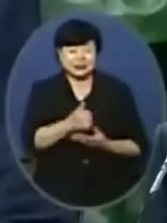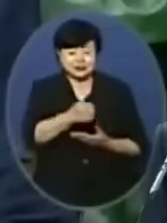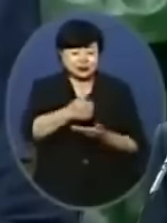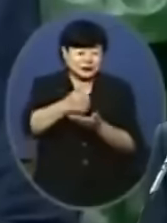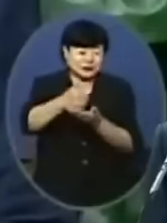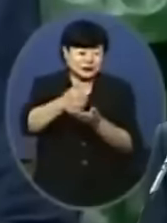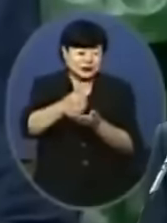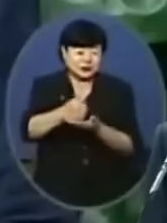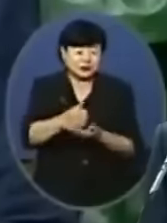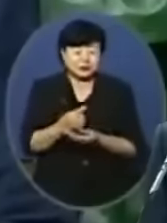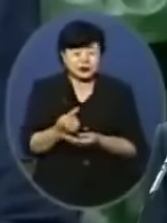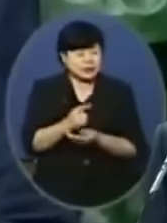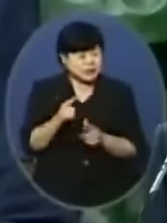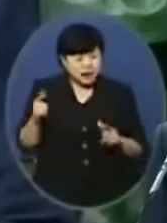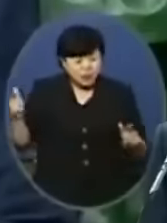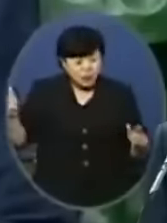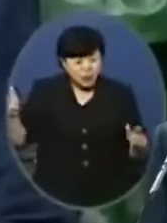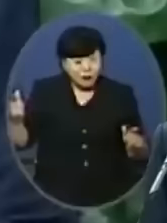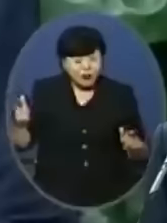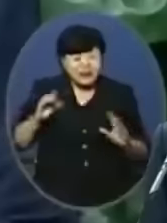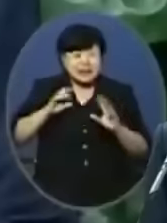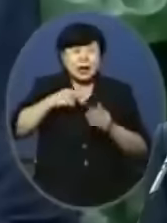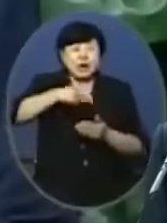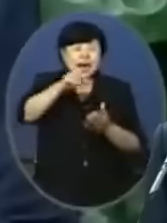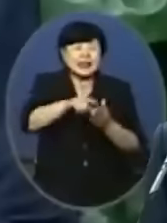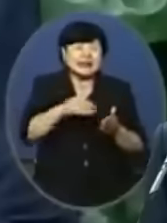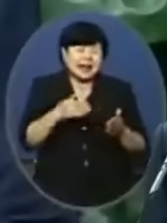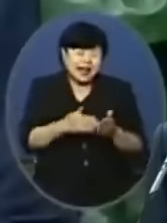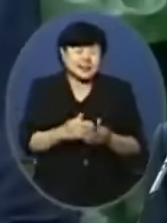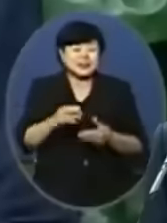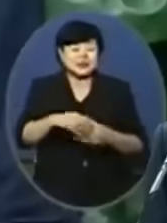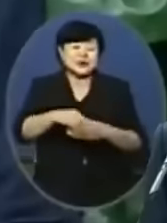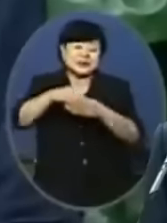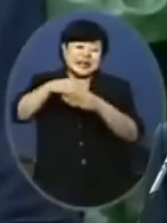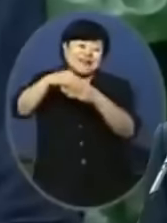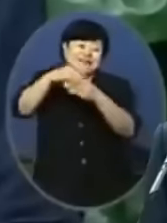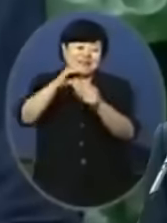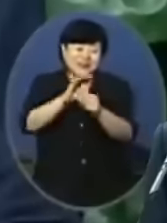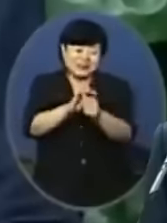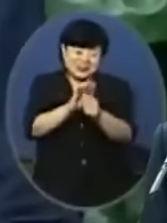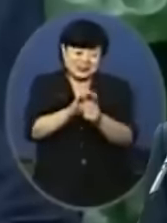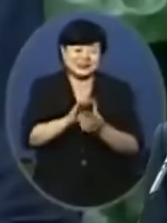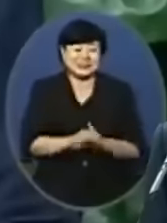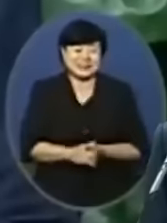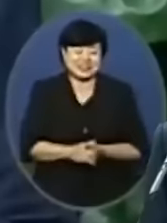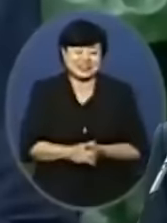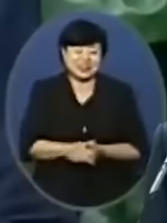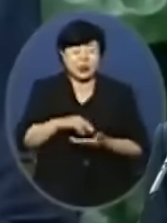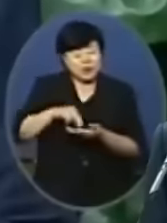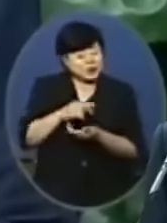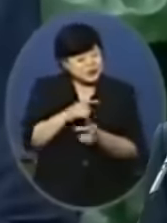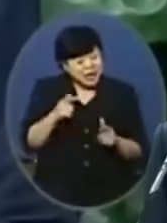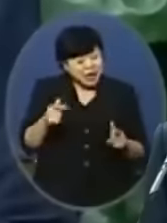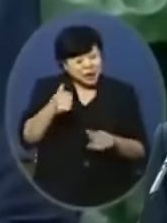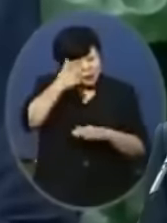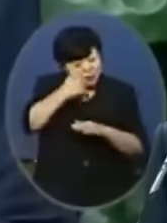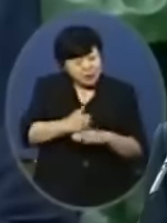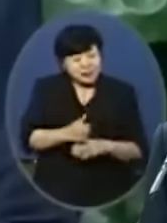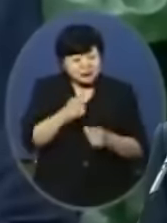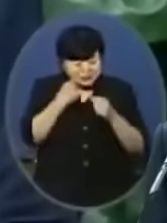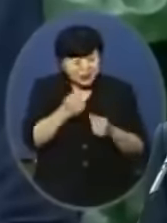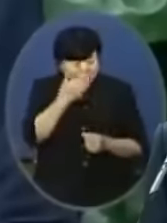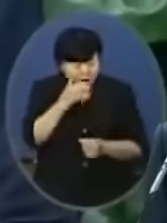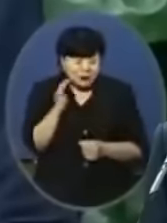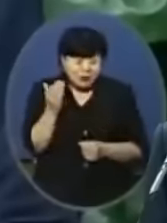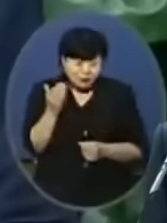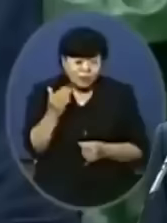주님이 여러분을 버리지 않고 천당 갈 때까지 손잡고서 가주시는 것입니다. 외롭지 않고 마지막 인생을 살아갈 수